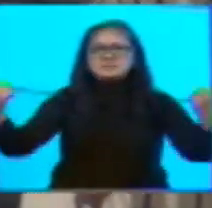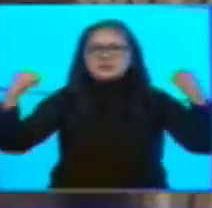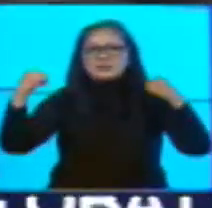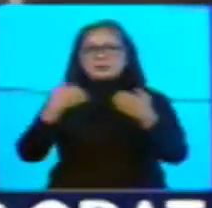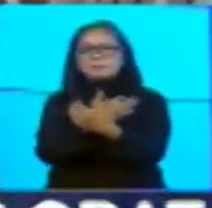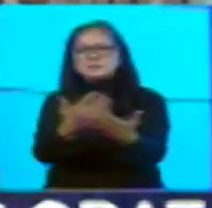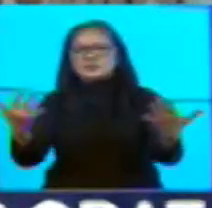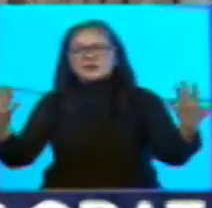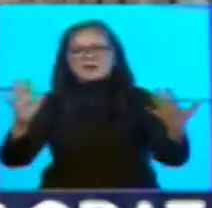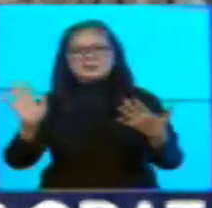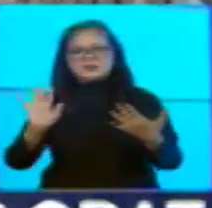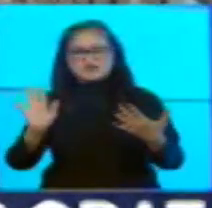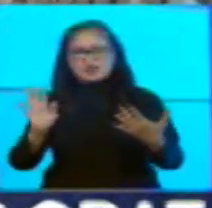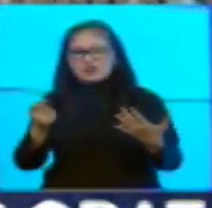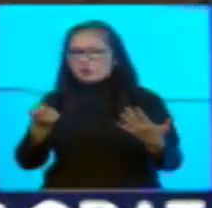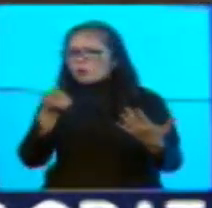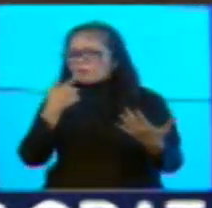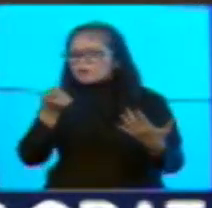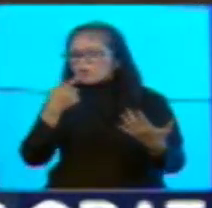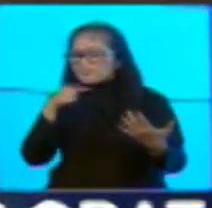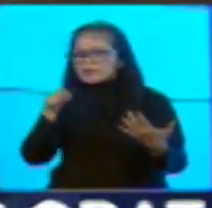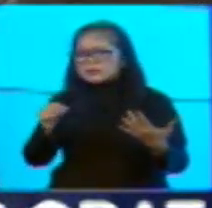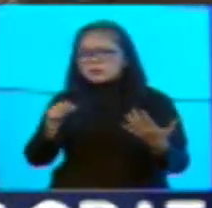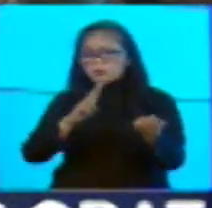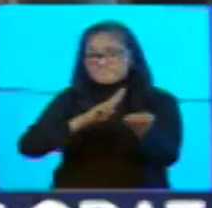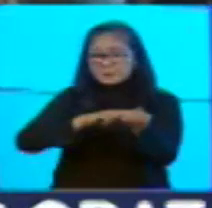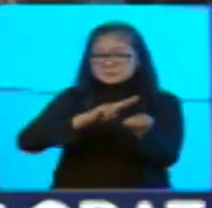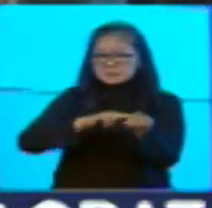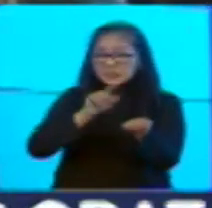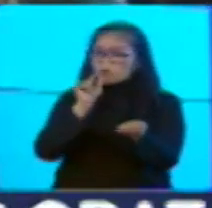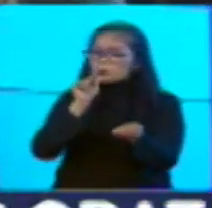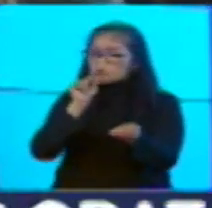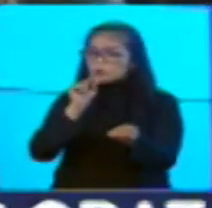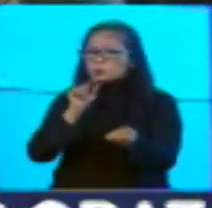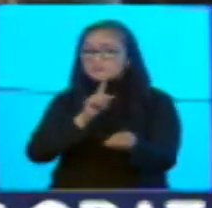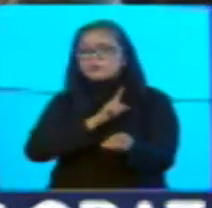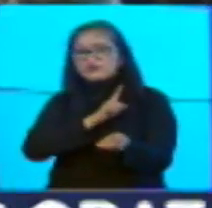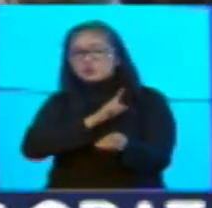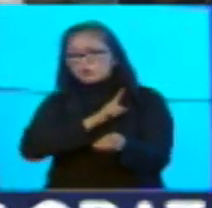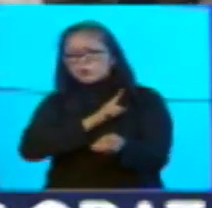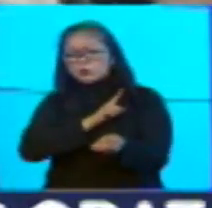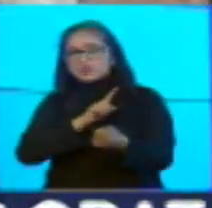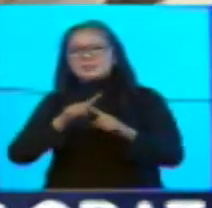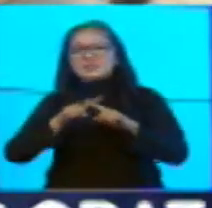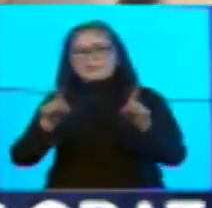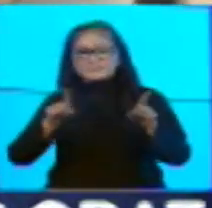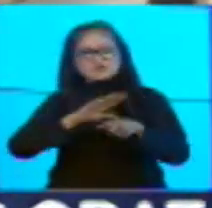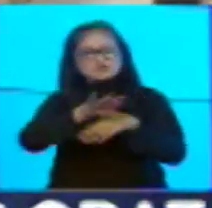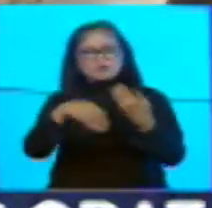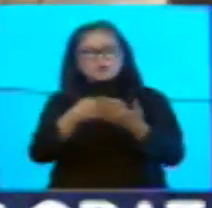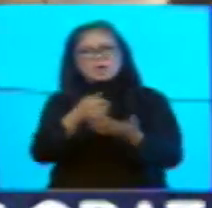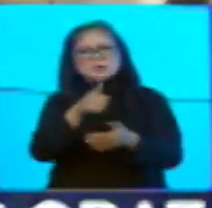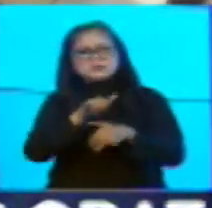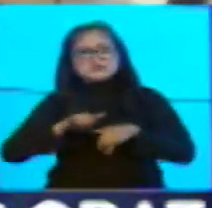Pengobatan pada pasien bersifat individual. Meski penyakit yang diderita sama, namun pengobatan tidak serta-merta sama bergantung